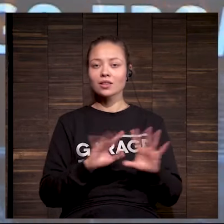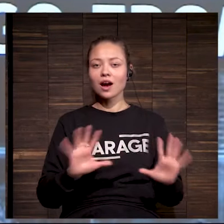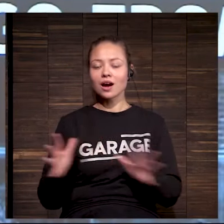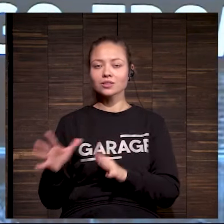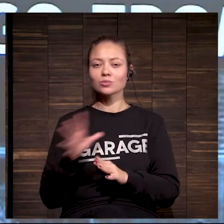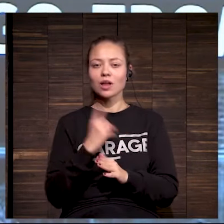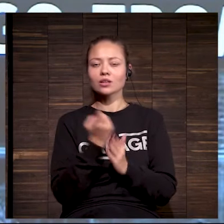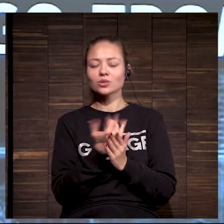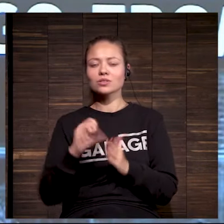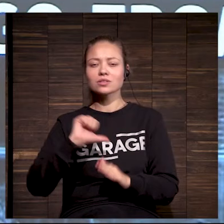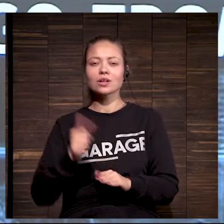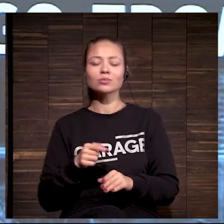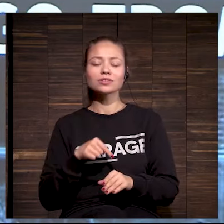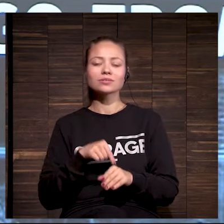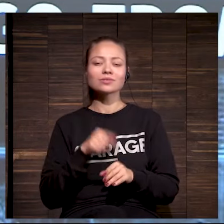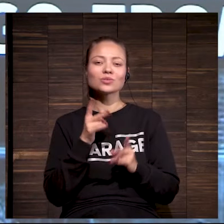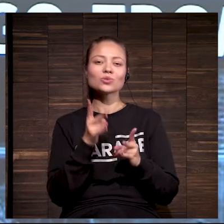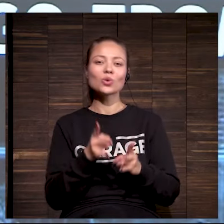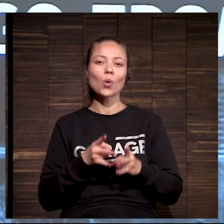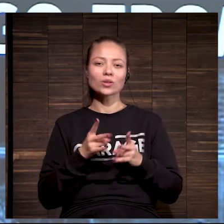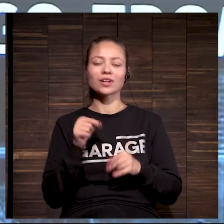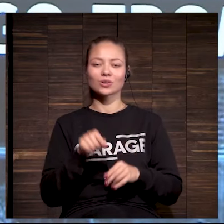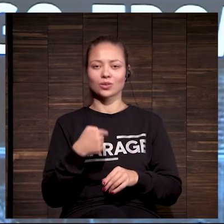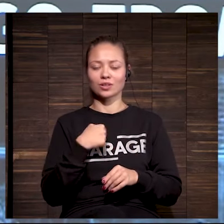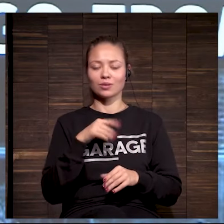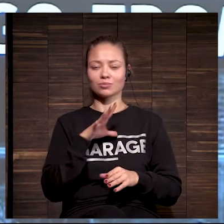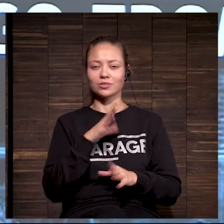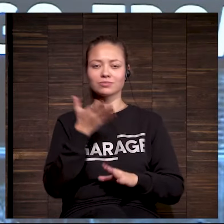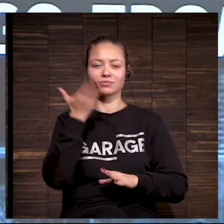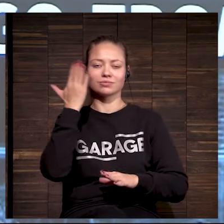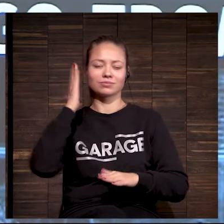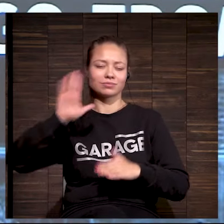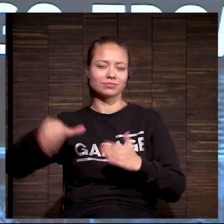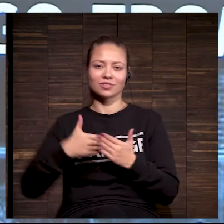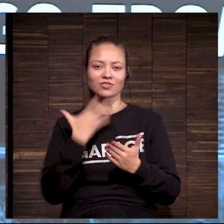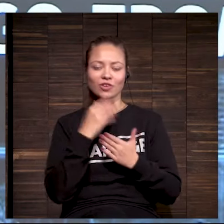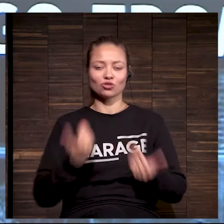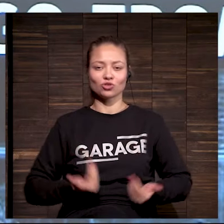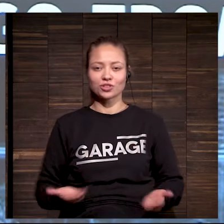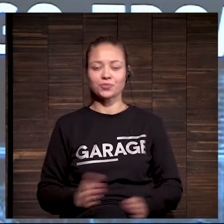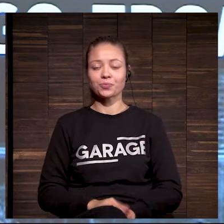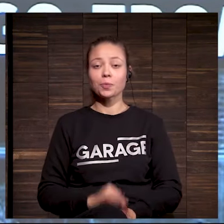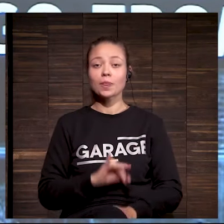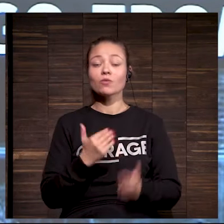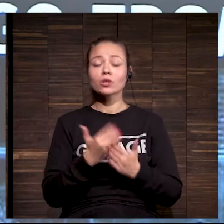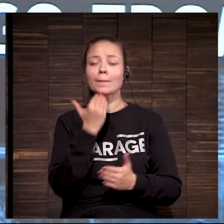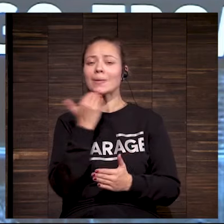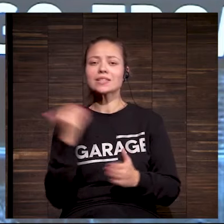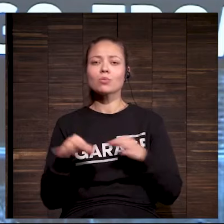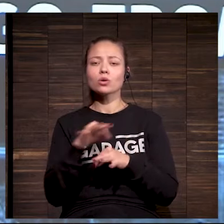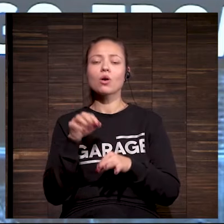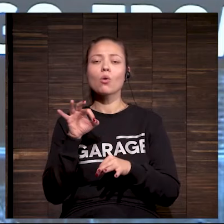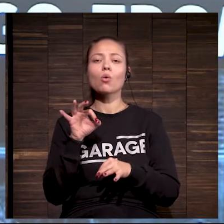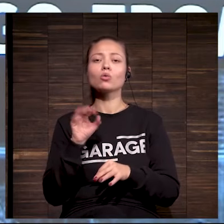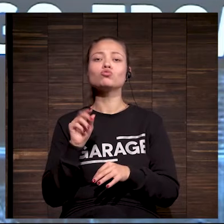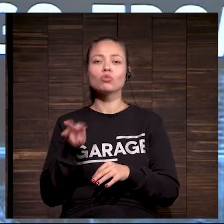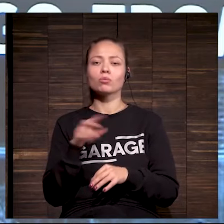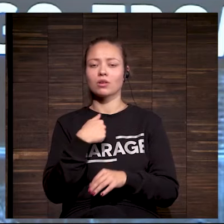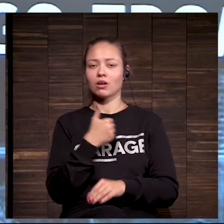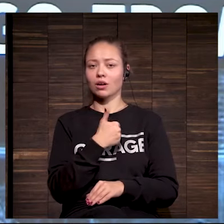одной из самых трогательных на которых я был своей жизнью и наконец последний проекта которыми хотела рассказать